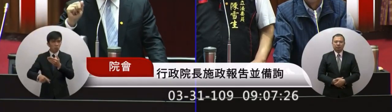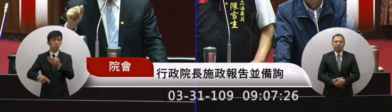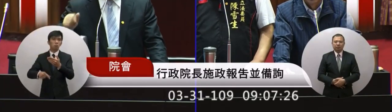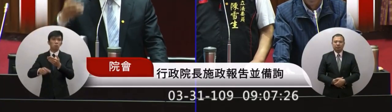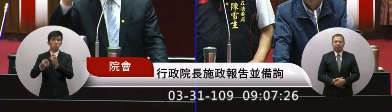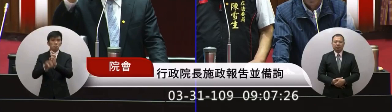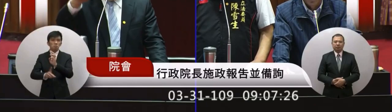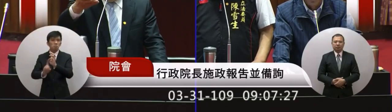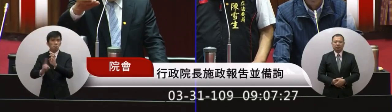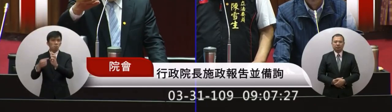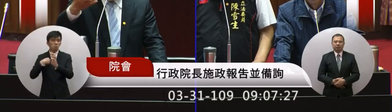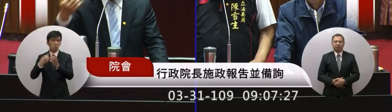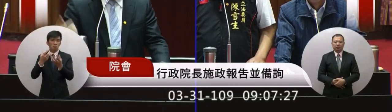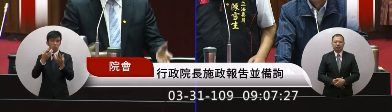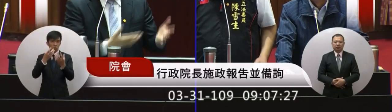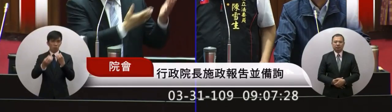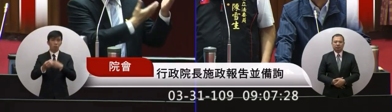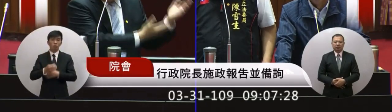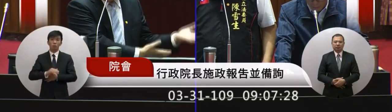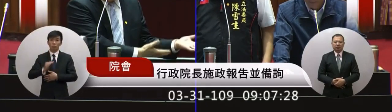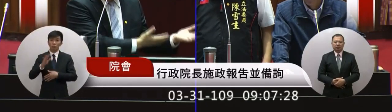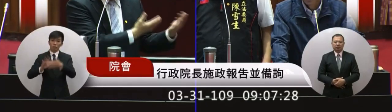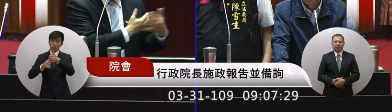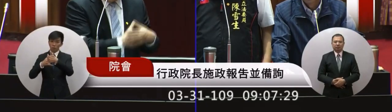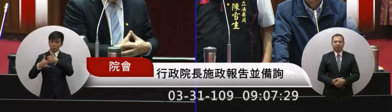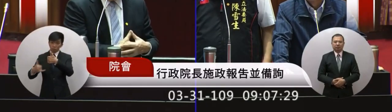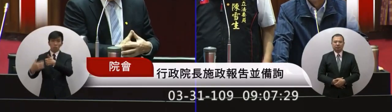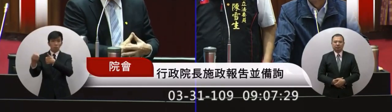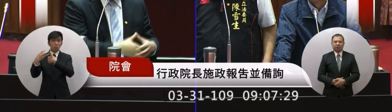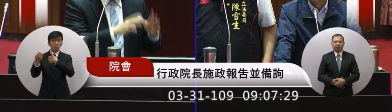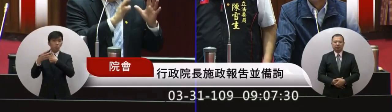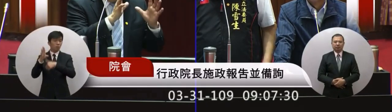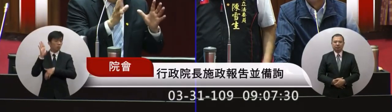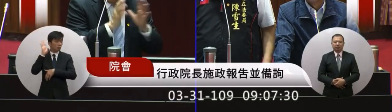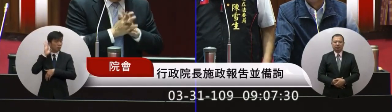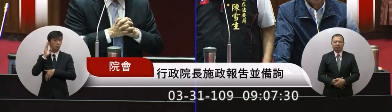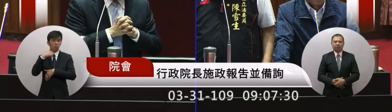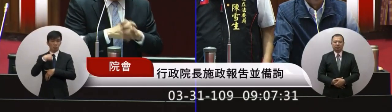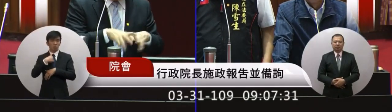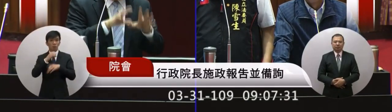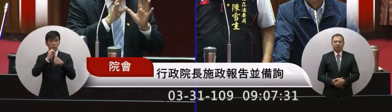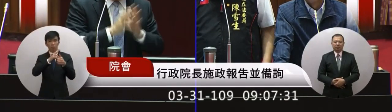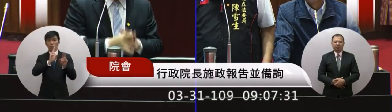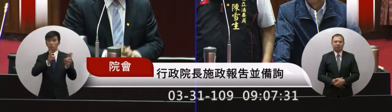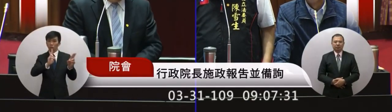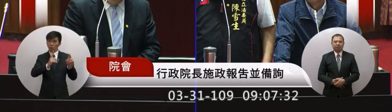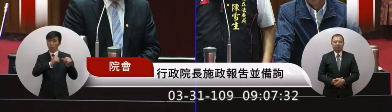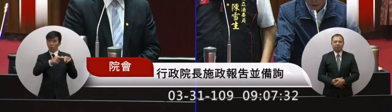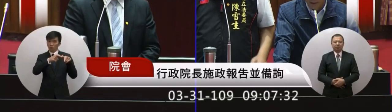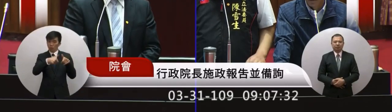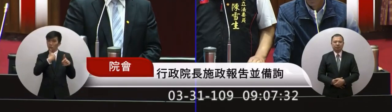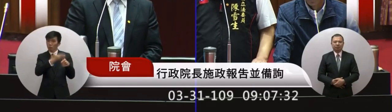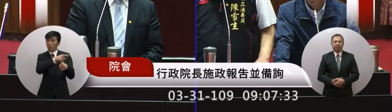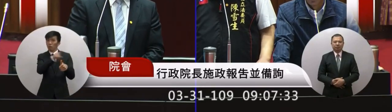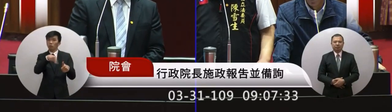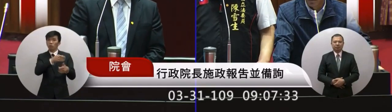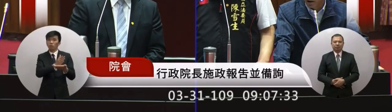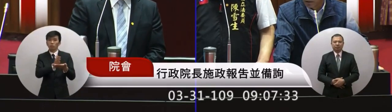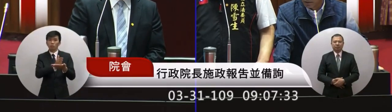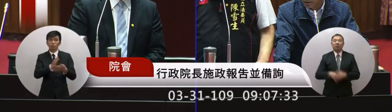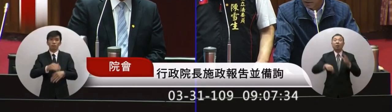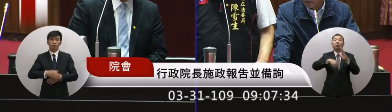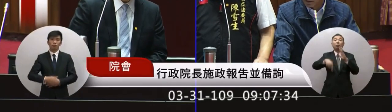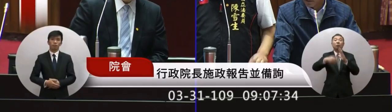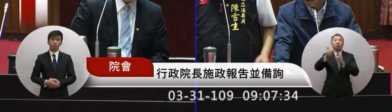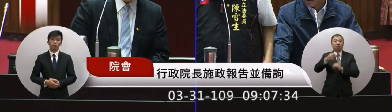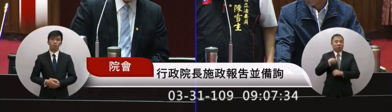范是怎样。那委员的意见我会转给指挥中心，让他们整个做最好评量。 委员长，我昨